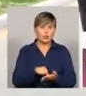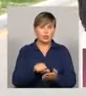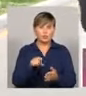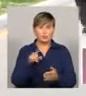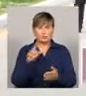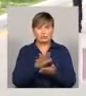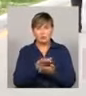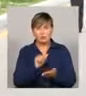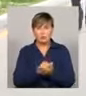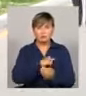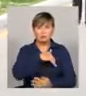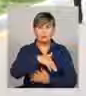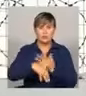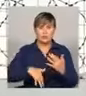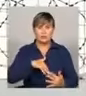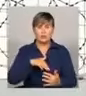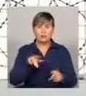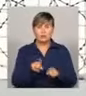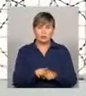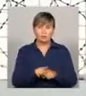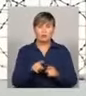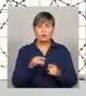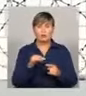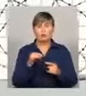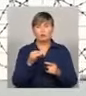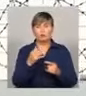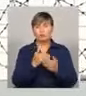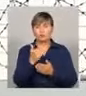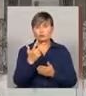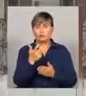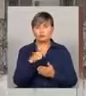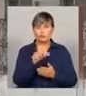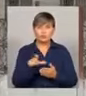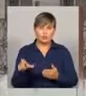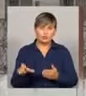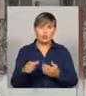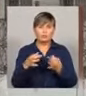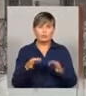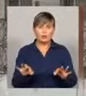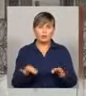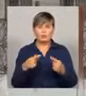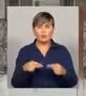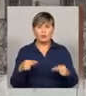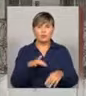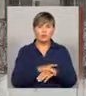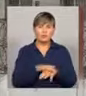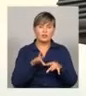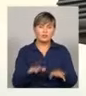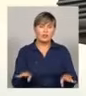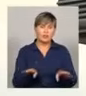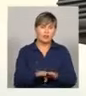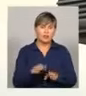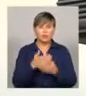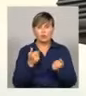и беспорядках. По последним данным, свыше 300 из них освободили по разным причинам. По некоторым фактам дела прекращены из-за отсутствия улик,